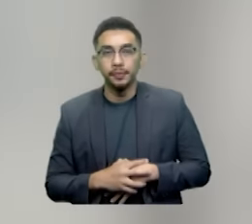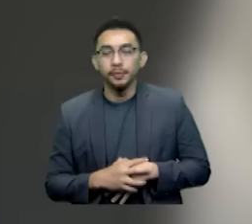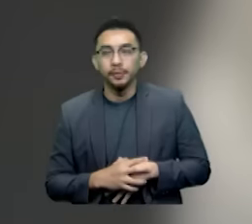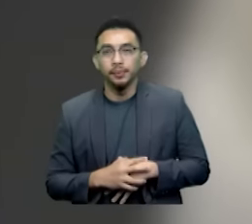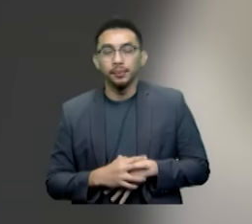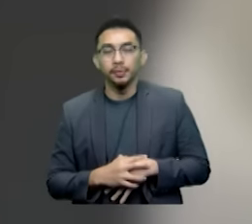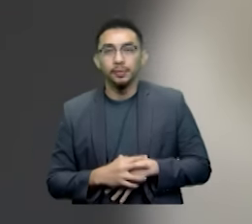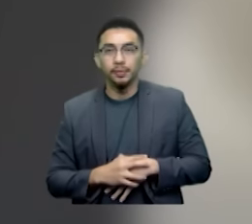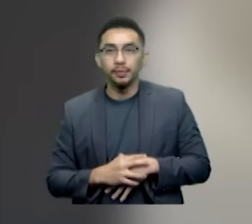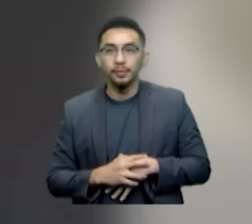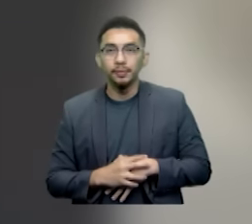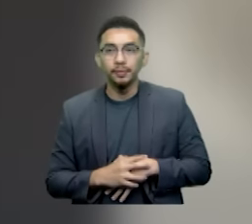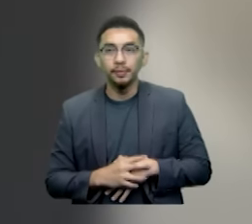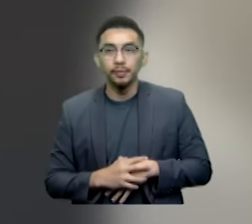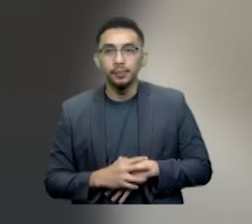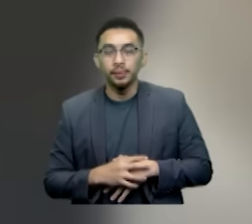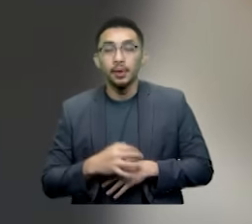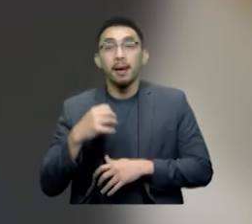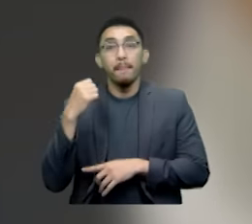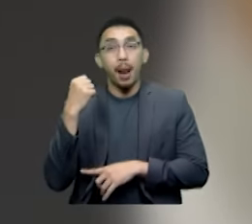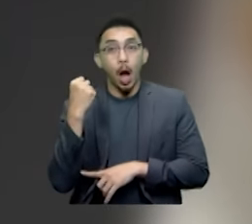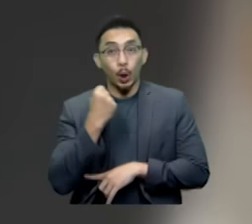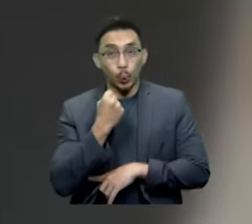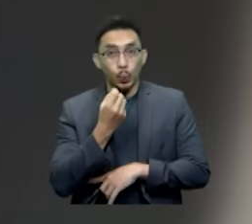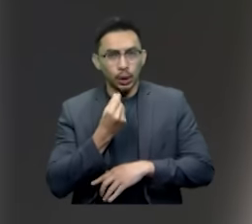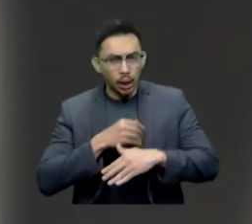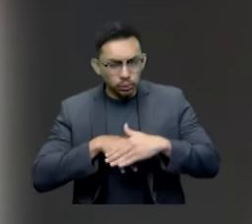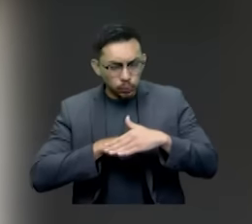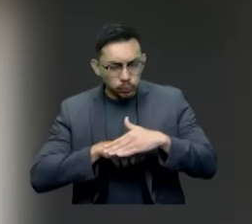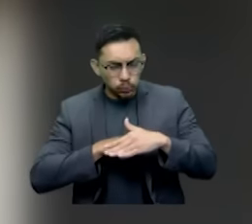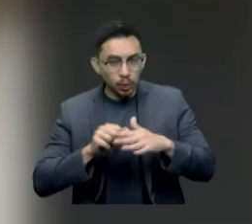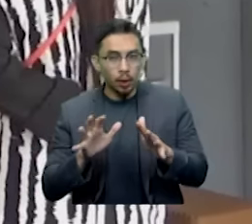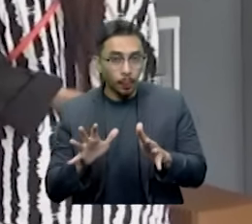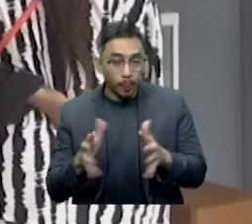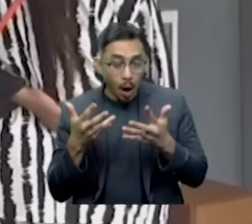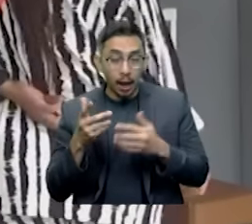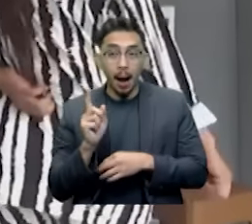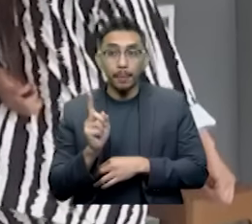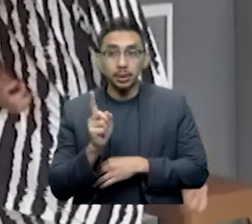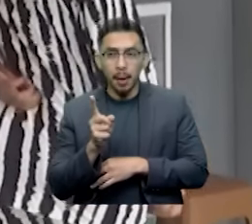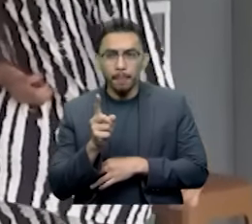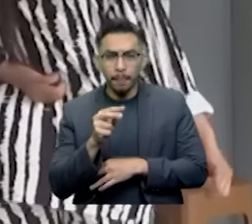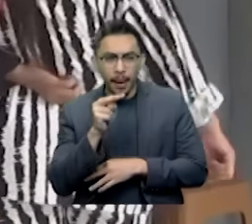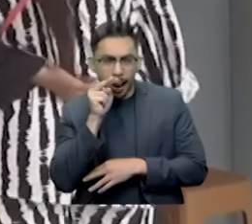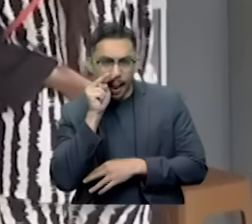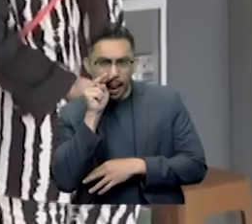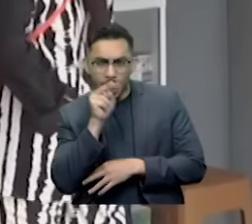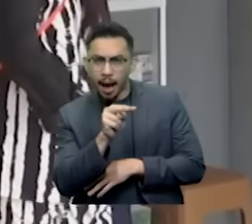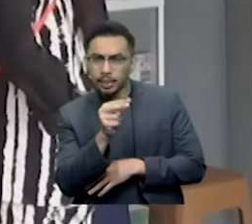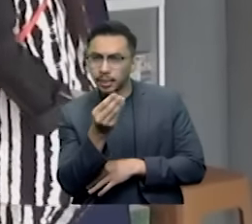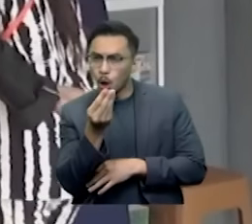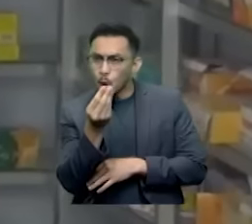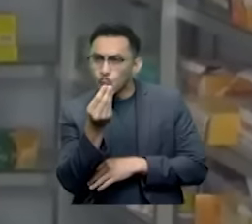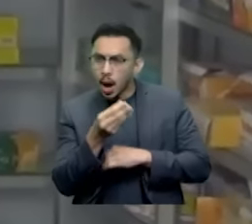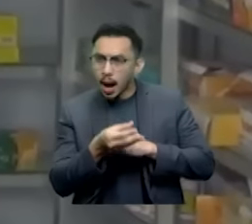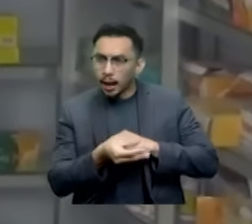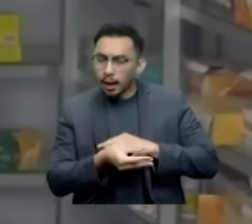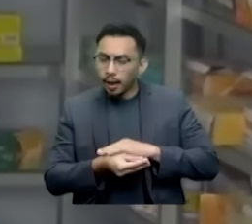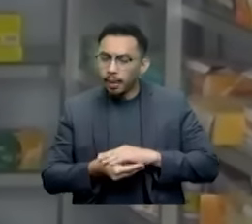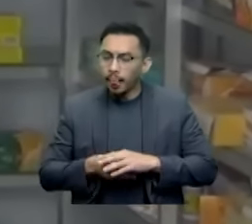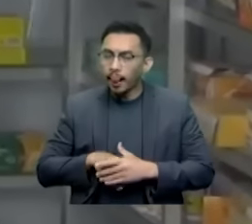300.000. Perbuatan pelaku terbongkar setelah pemilik apotek memergoki pelaku yang menyembunyikan uang di sebuah celana bayi saat apotek